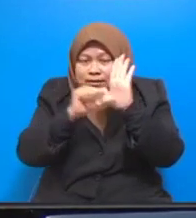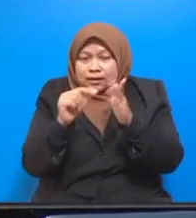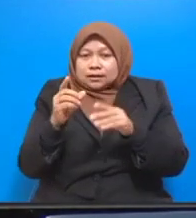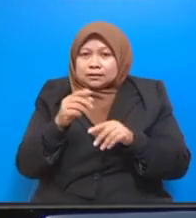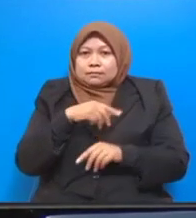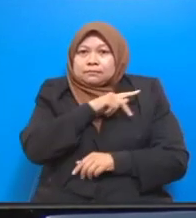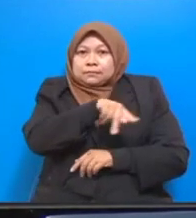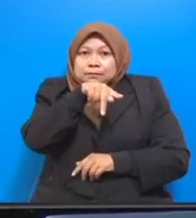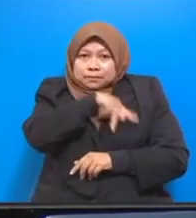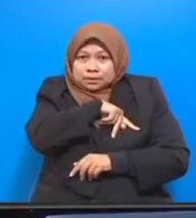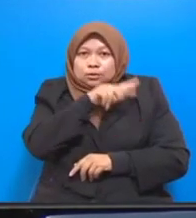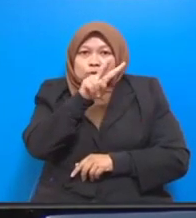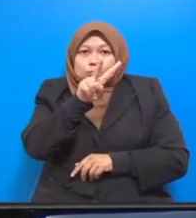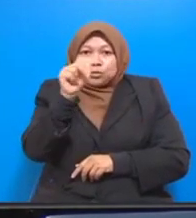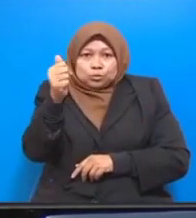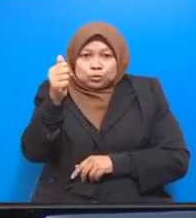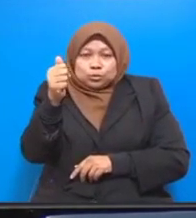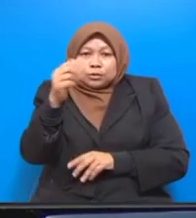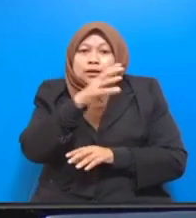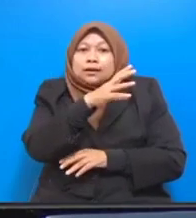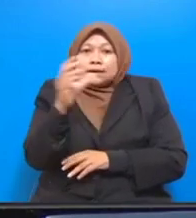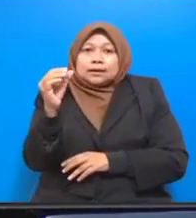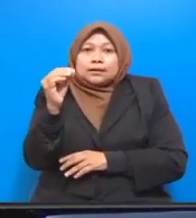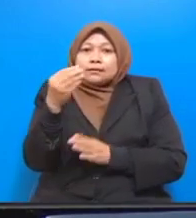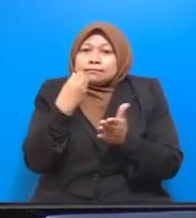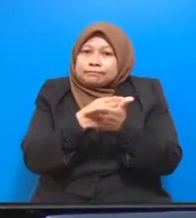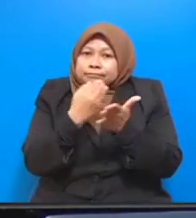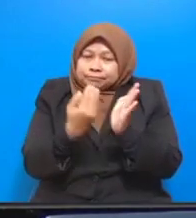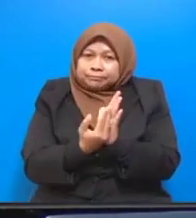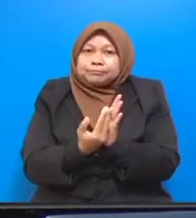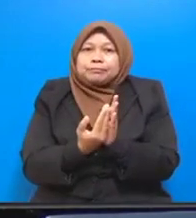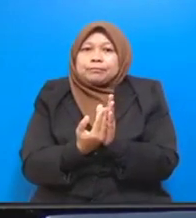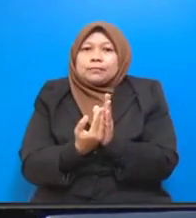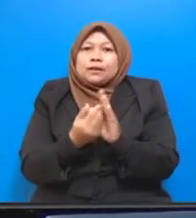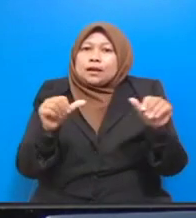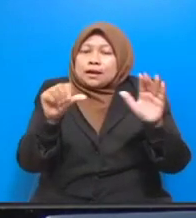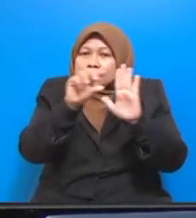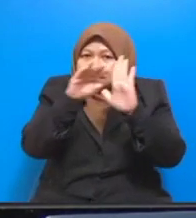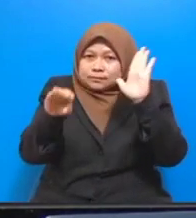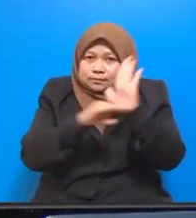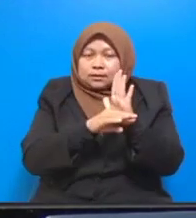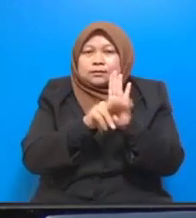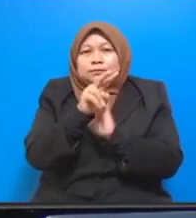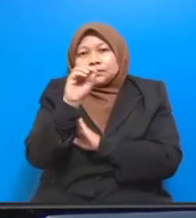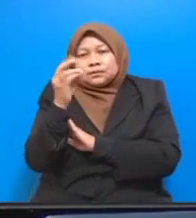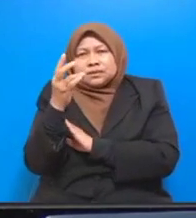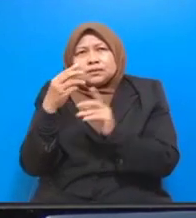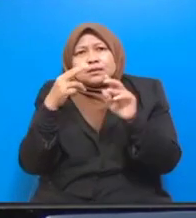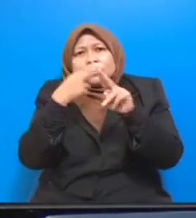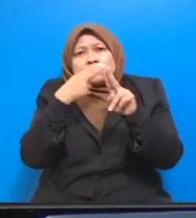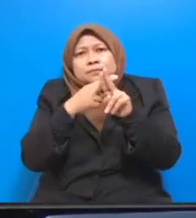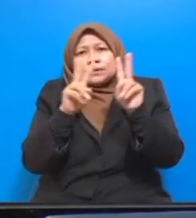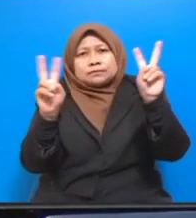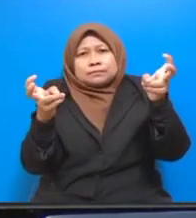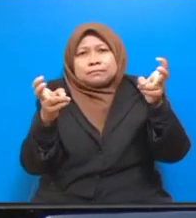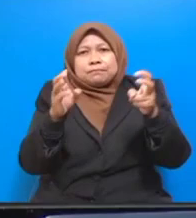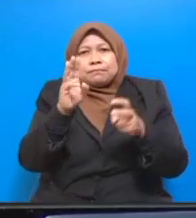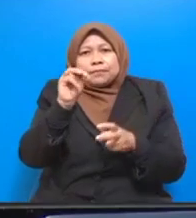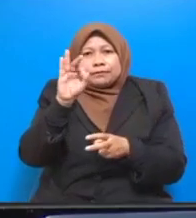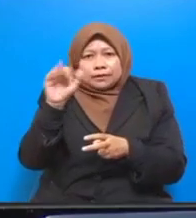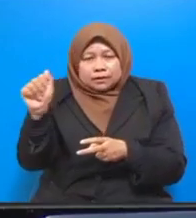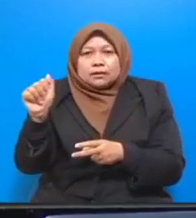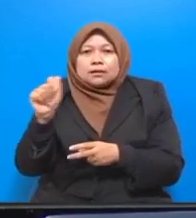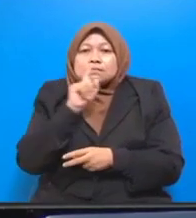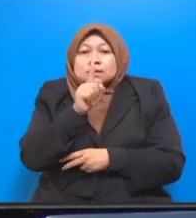pribadi 2010 dan juga financial services x 2013 yang dulu kita namakan sebagai bhavia